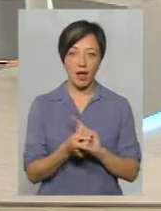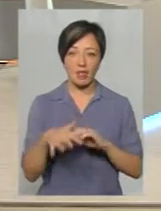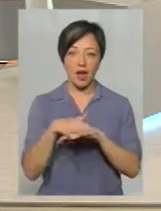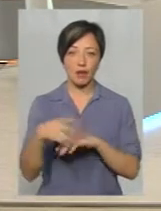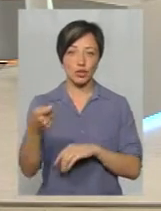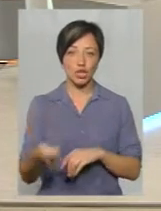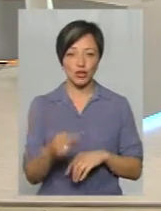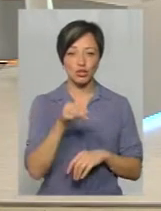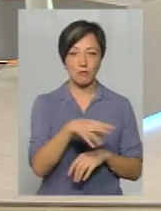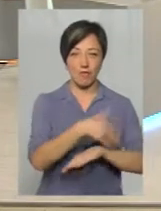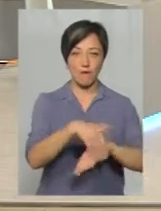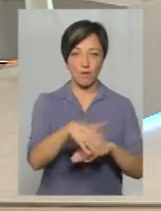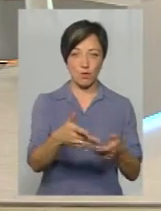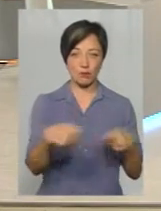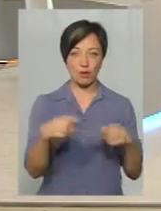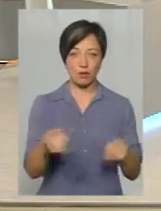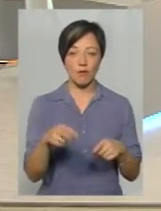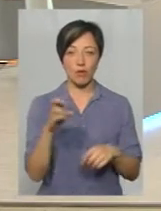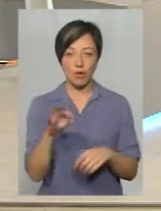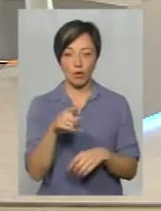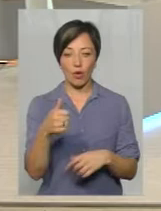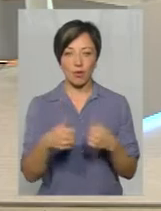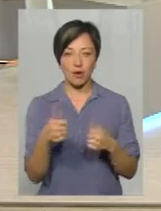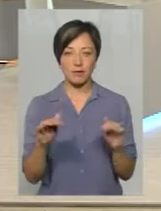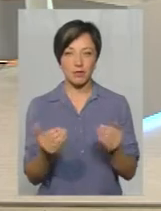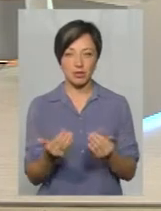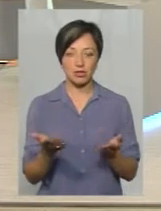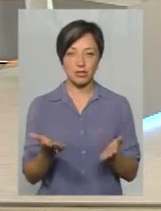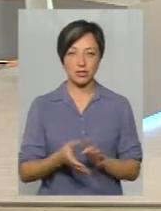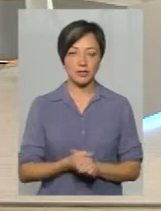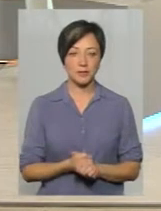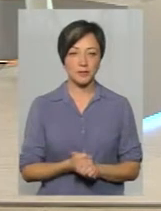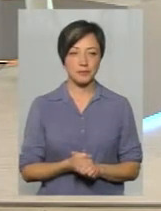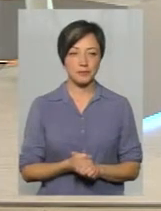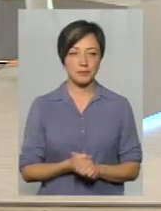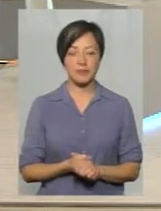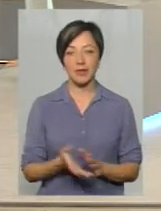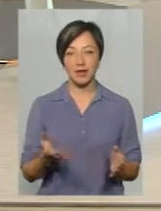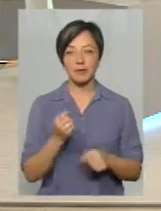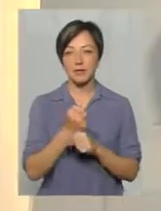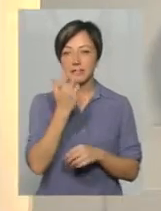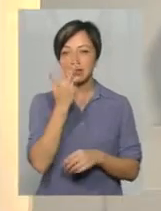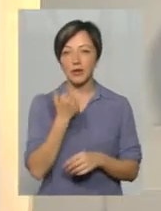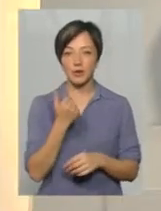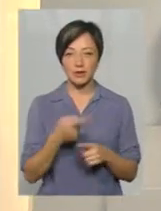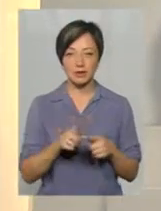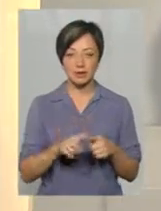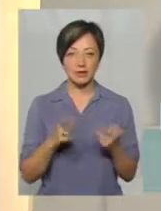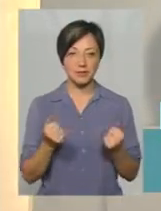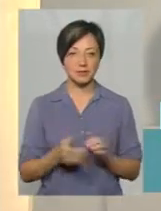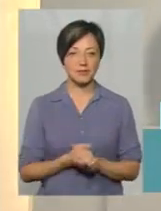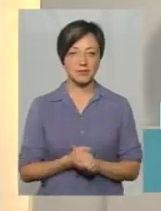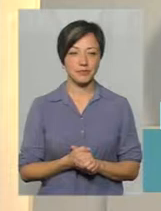ринку дешевше, ніж на вулиці. Бо на вулиці в них конкуренції менше і скоріше можуть реалізувати. Але тут спрацює стереотип, напевно. Можливо,